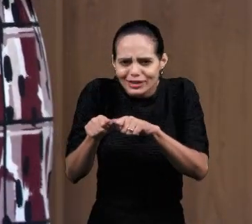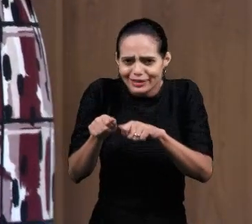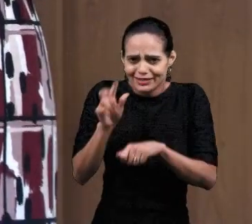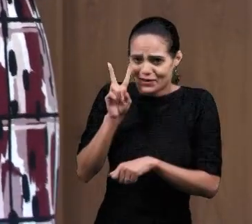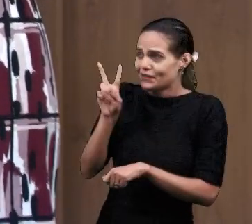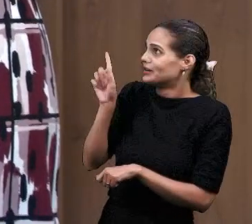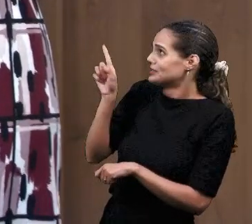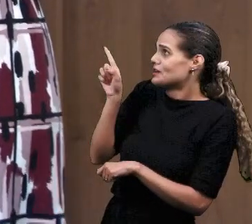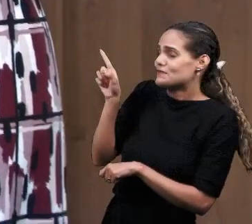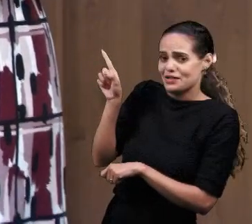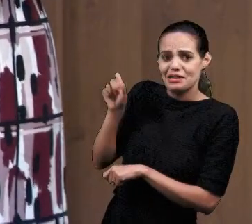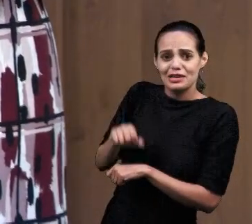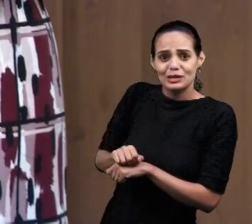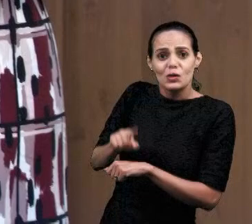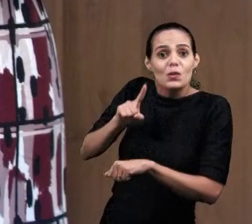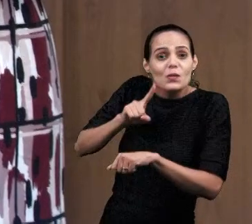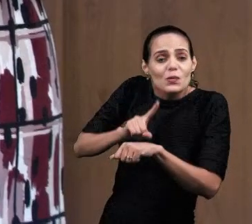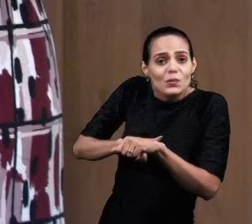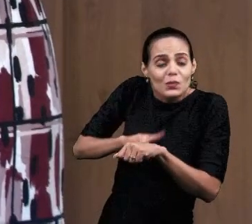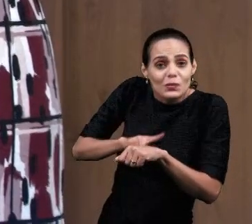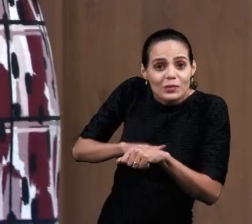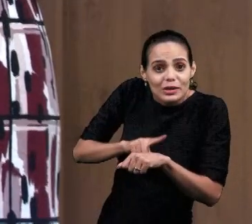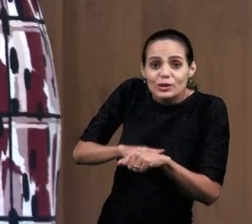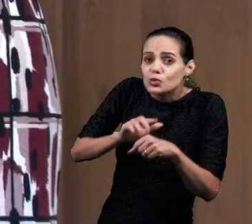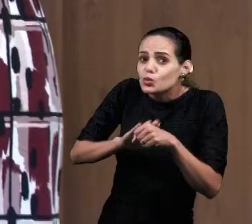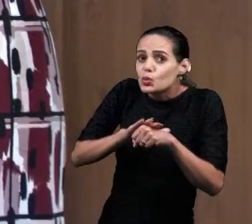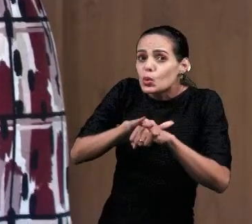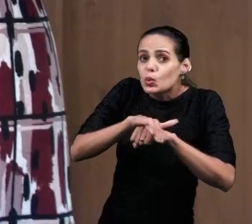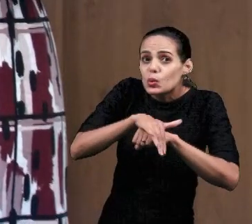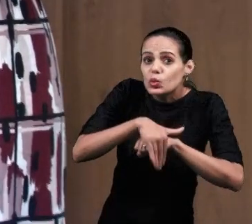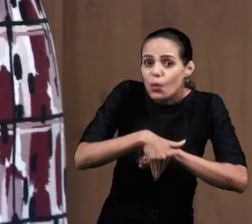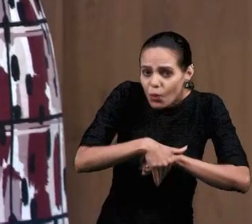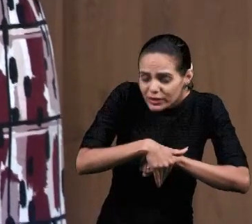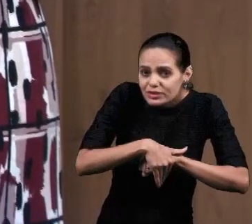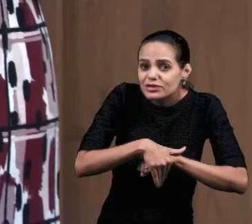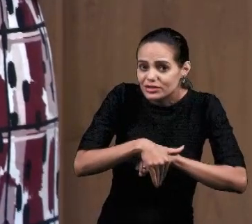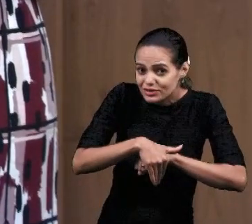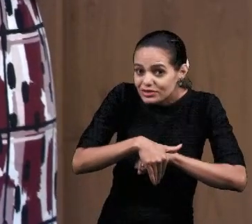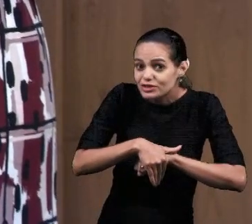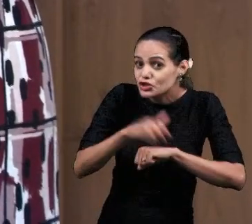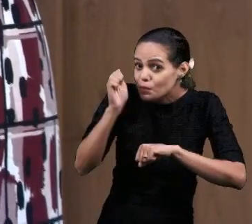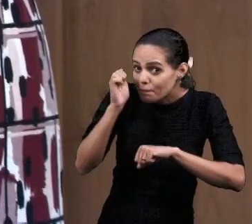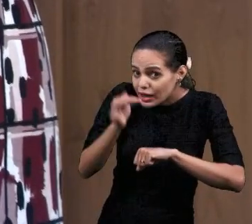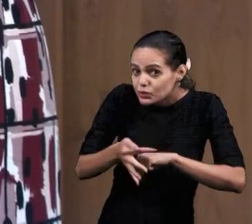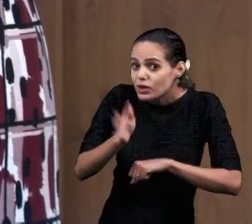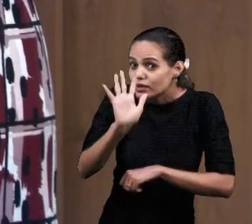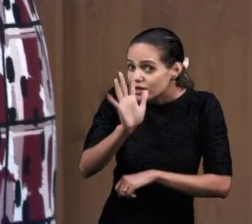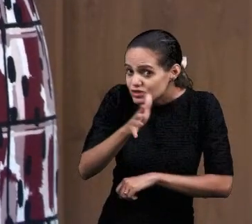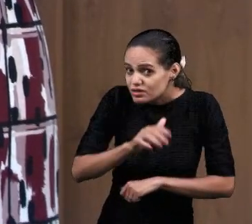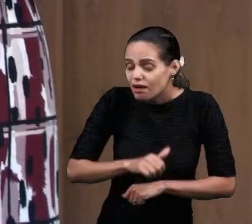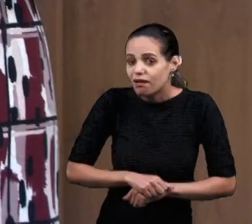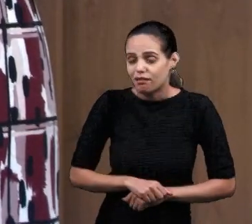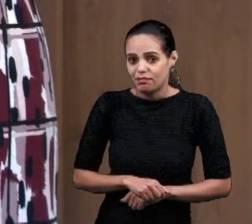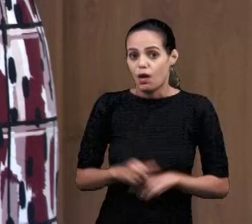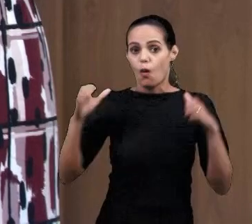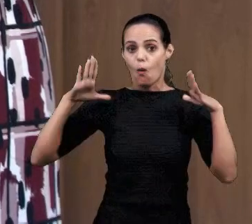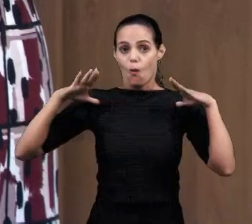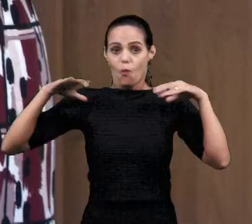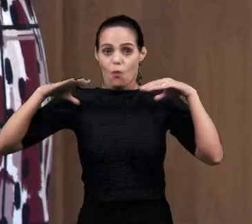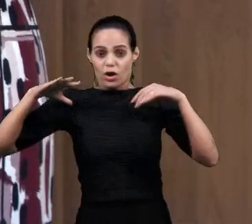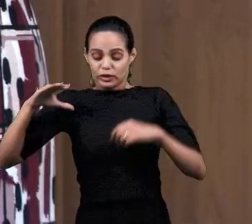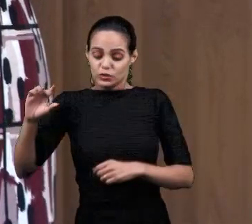leur troupeau pendant la veillée de la nuit. Quand un ange du Seigneur est venu jusqu'à eux